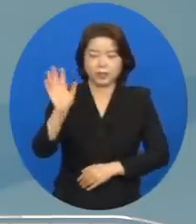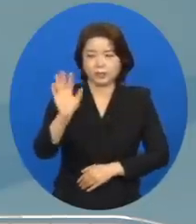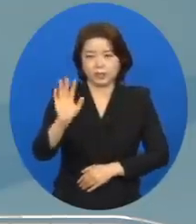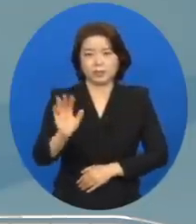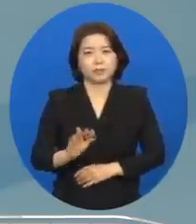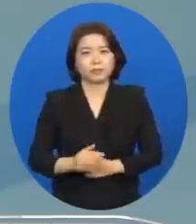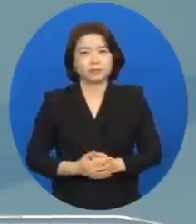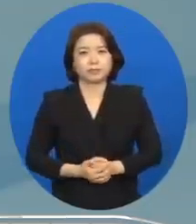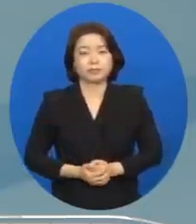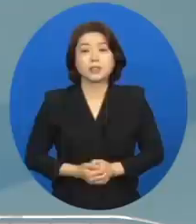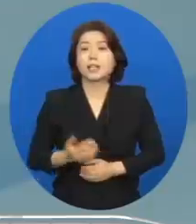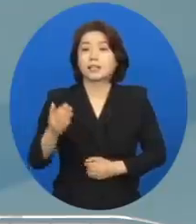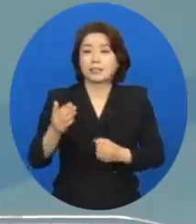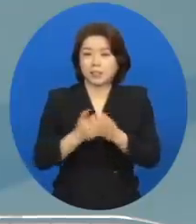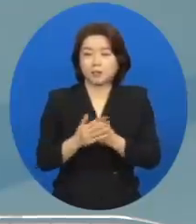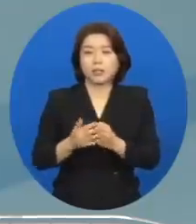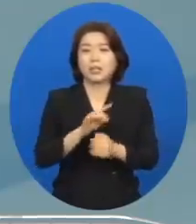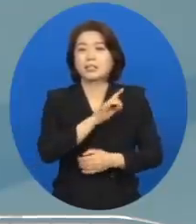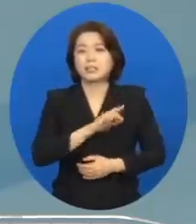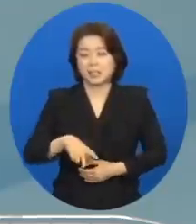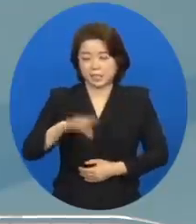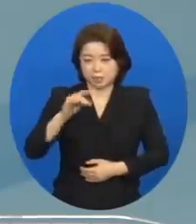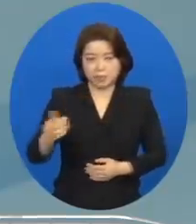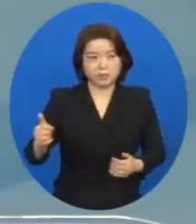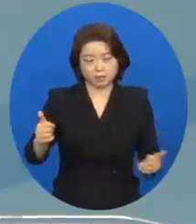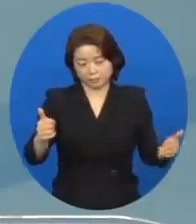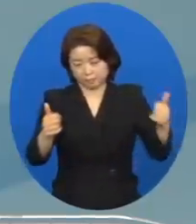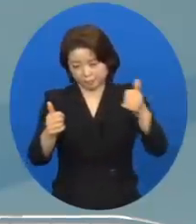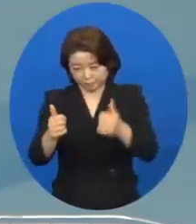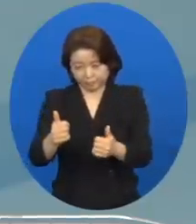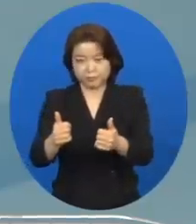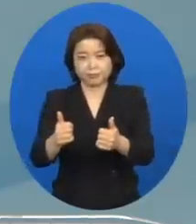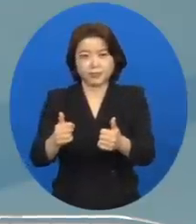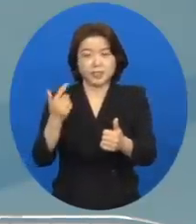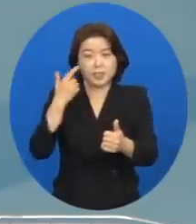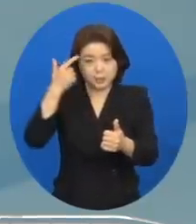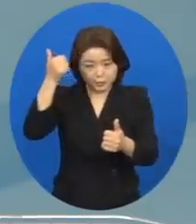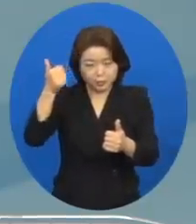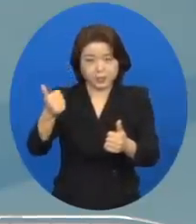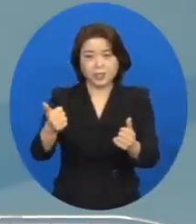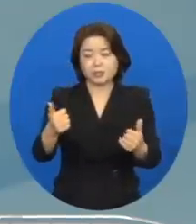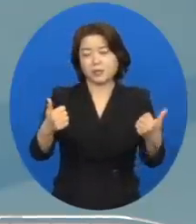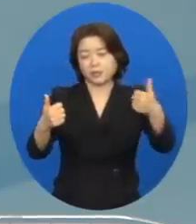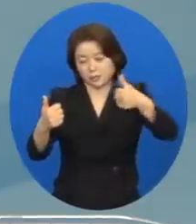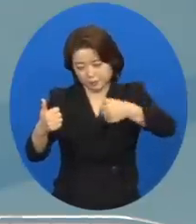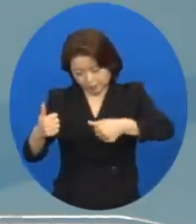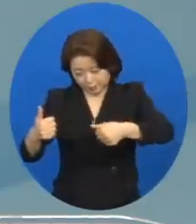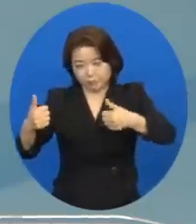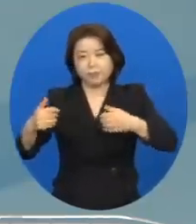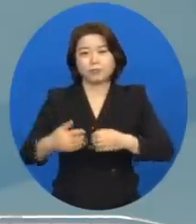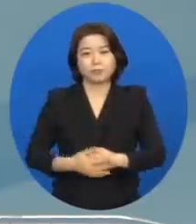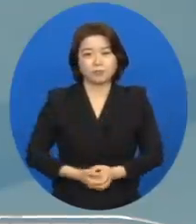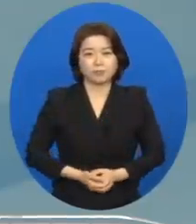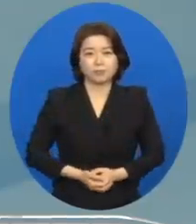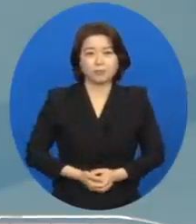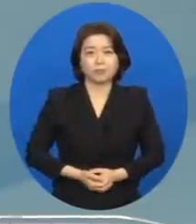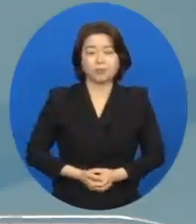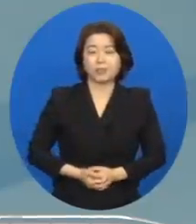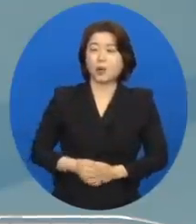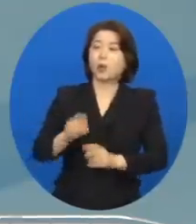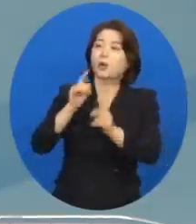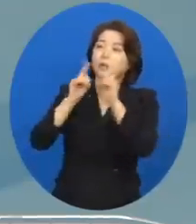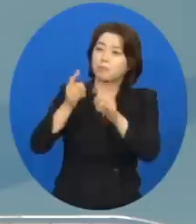문제구나. 그래서 제일 먼저 나가서 그 목사님에게 인사를 드렸어요. 네.